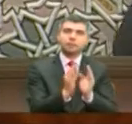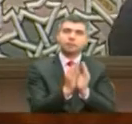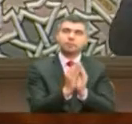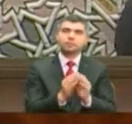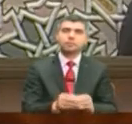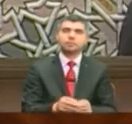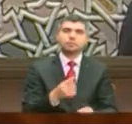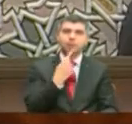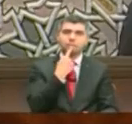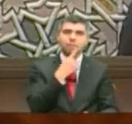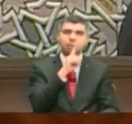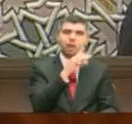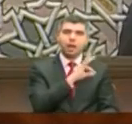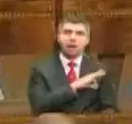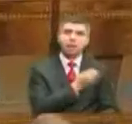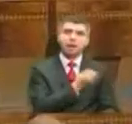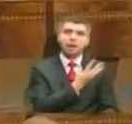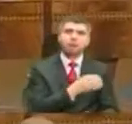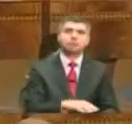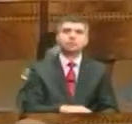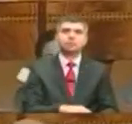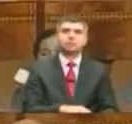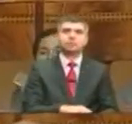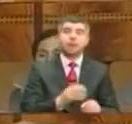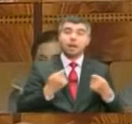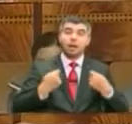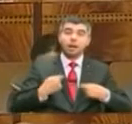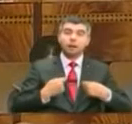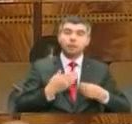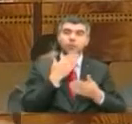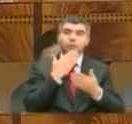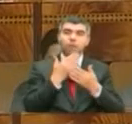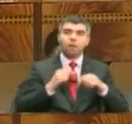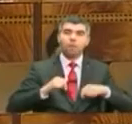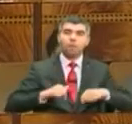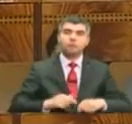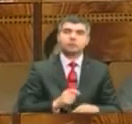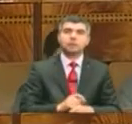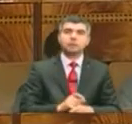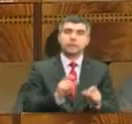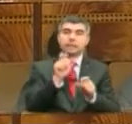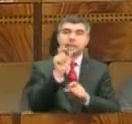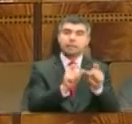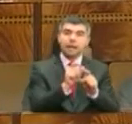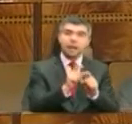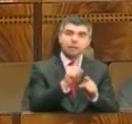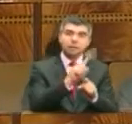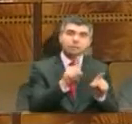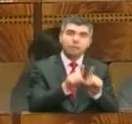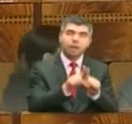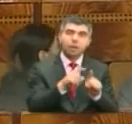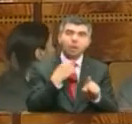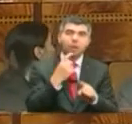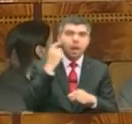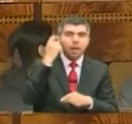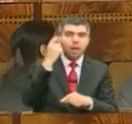بسم الله الرحمن الرحيم. شكرا سيد الرئيس. سيد الوزير المحترم، هذه الفئة ما عندهاش صوت، بمجرد ما